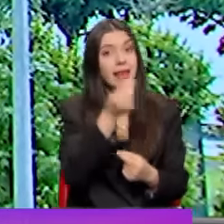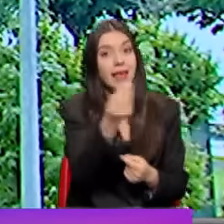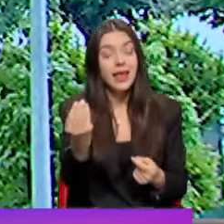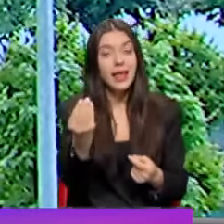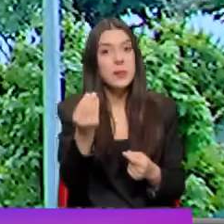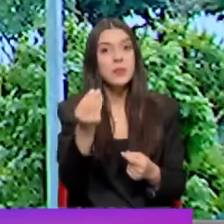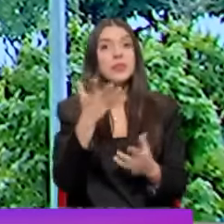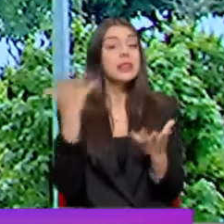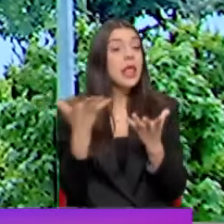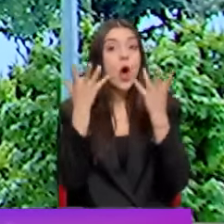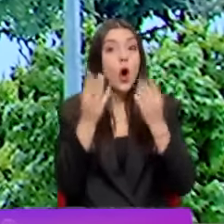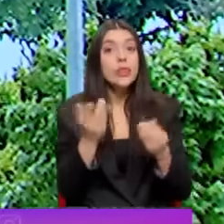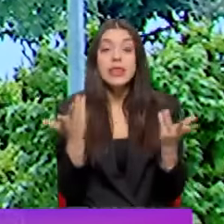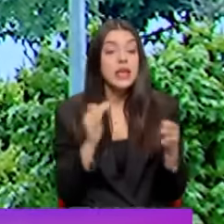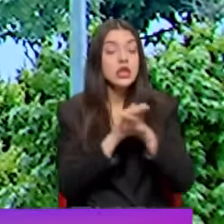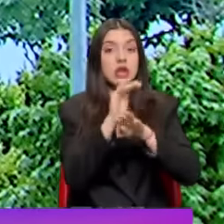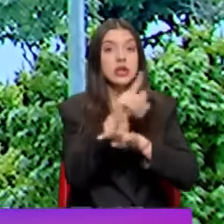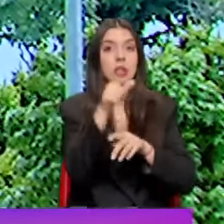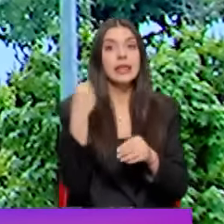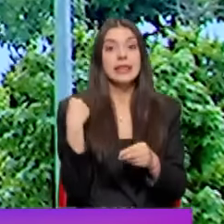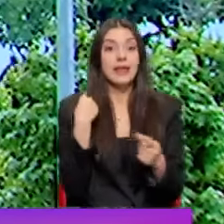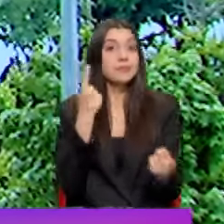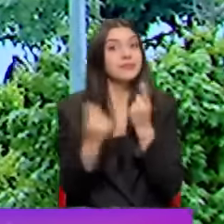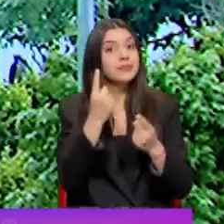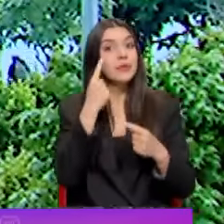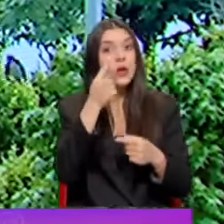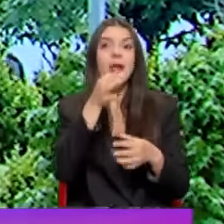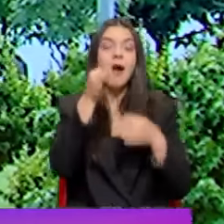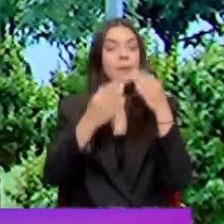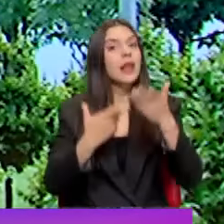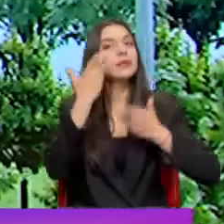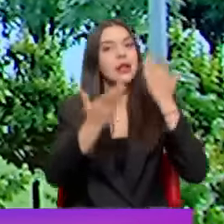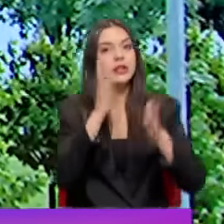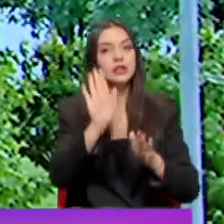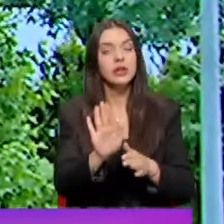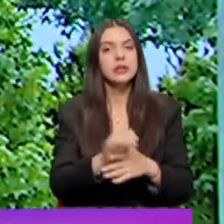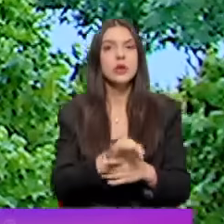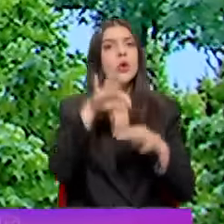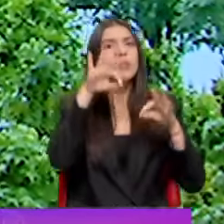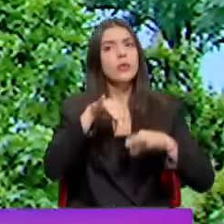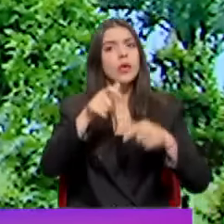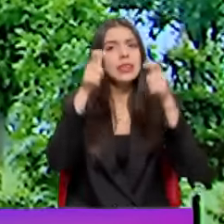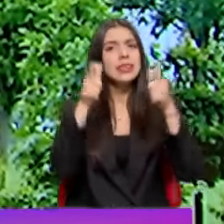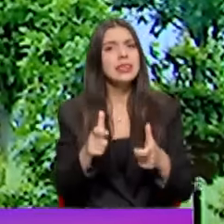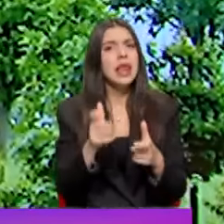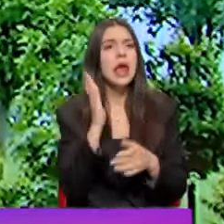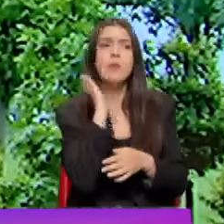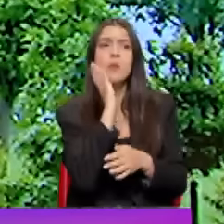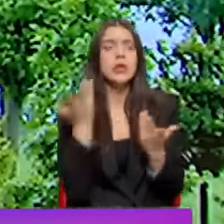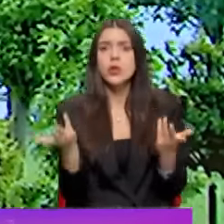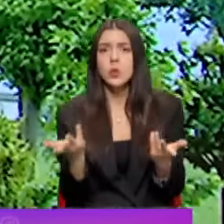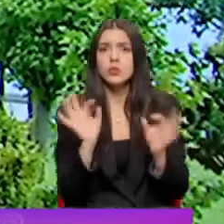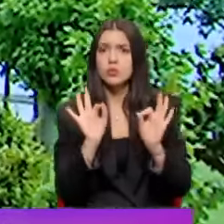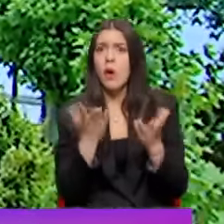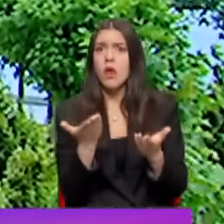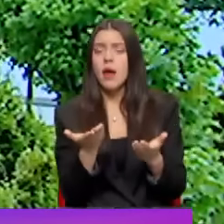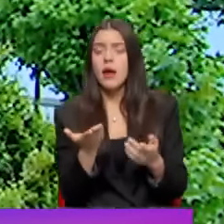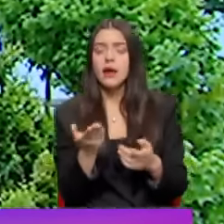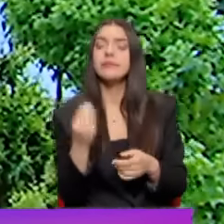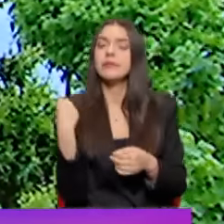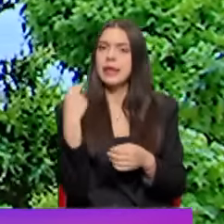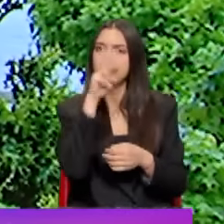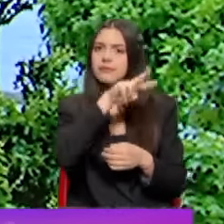yaşandığına dair bolca yeni gelişme ile karşınızda olacağız Bugün nereye böyle başlığını atmayı uygun gördük Çünkü